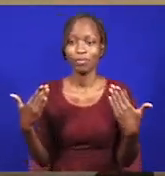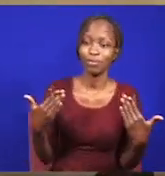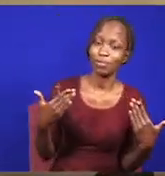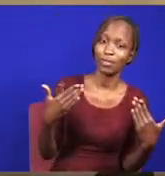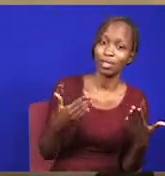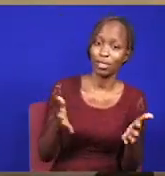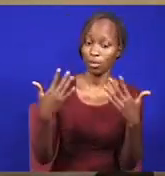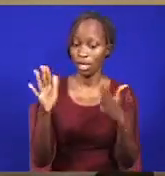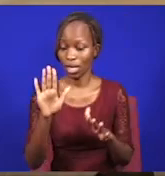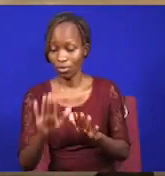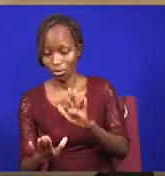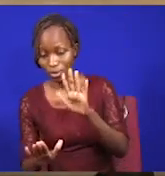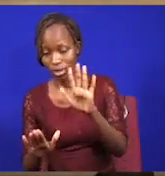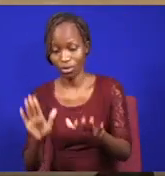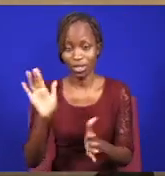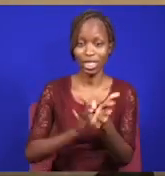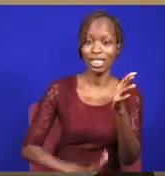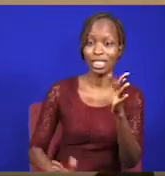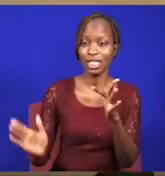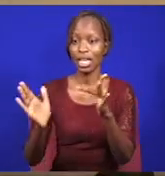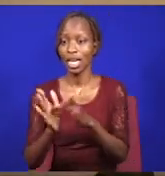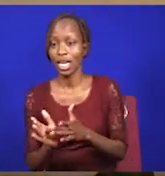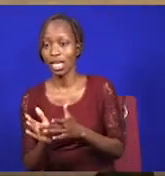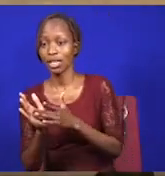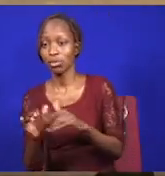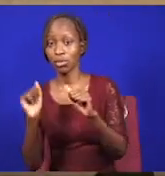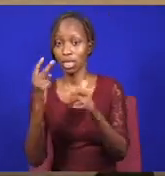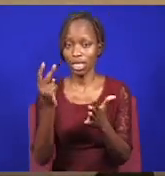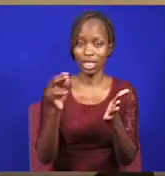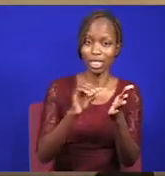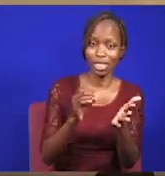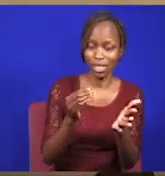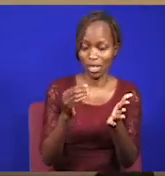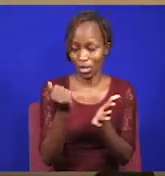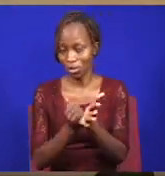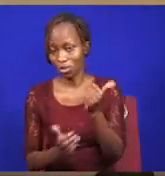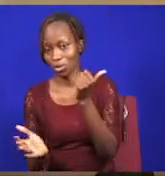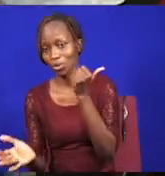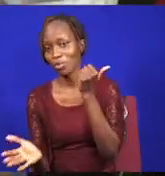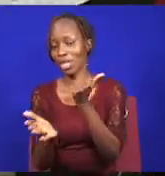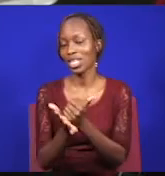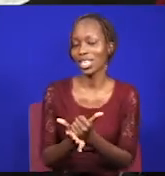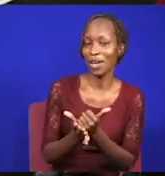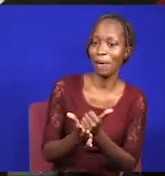Mikononi na mbinguni mwake alama kubwa za misumari.